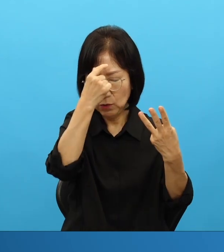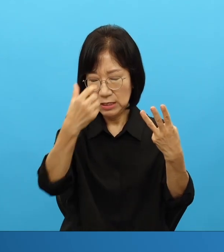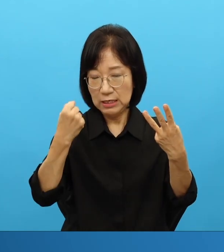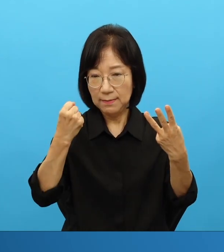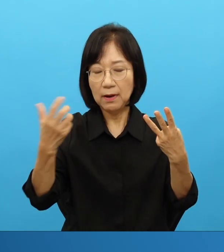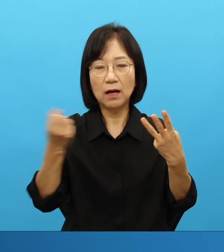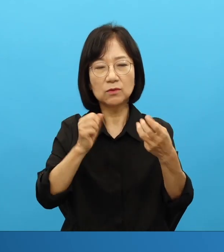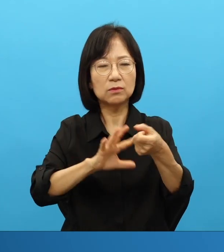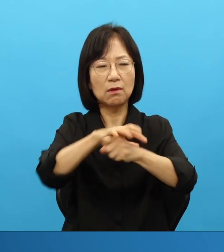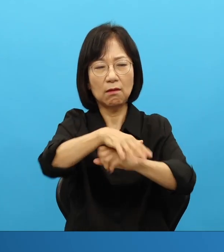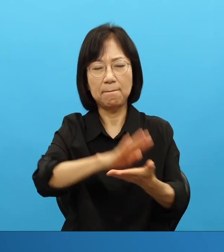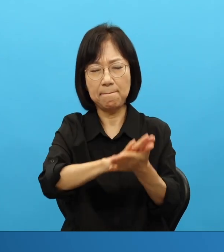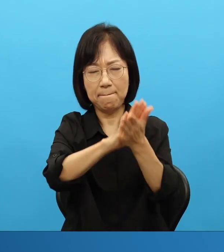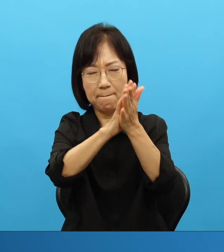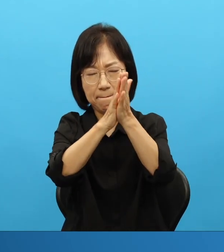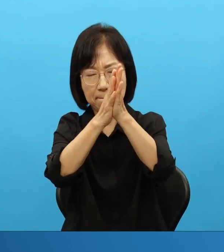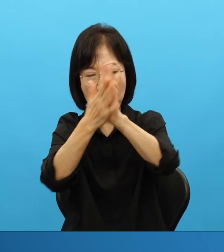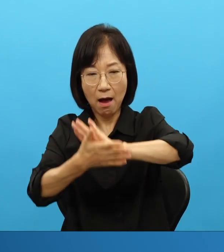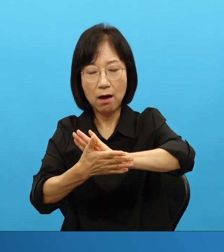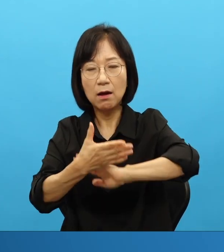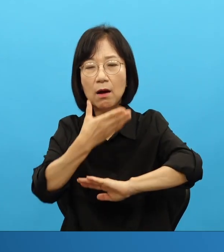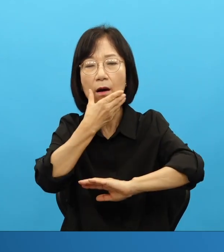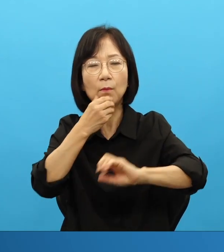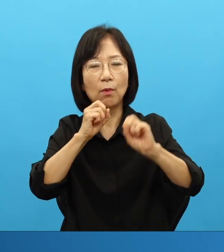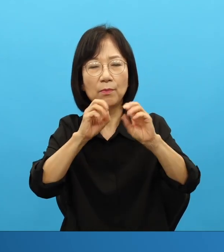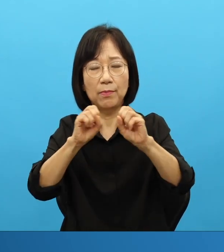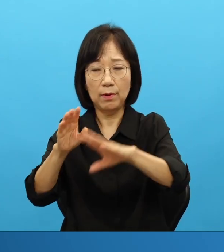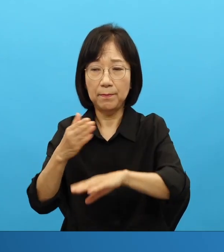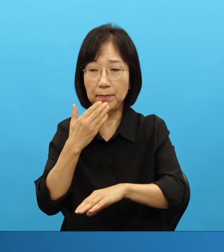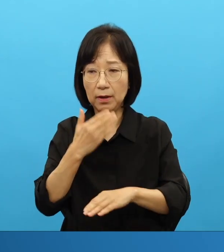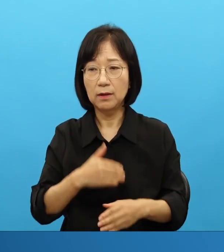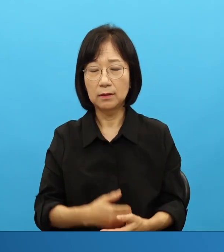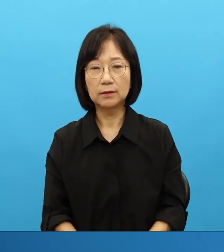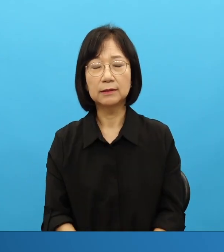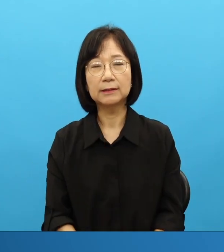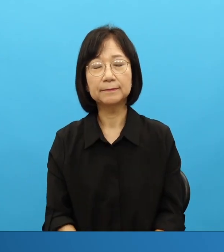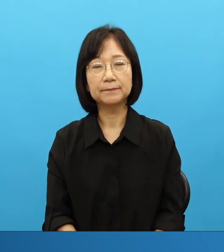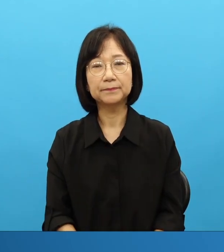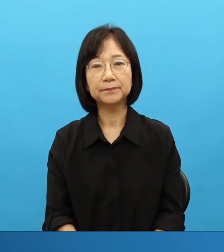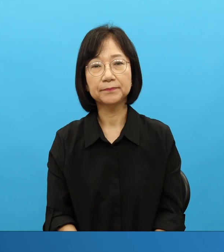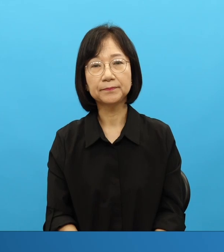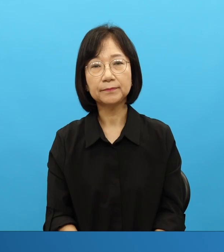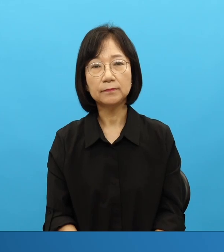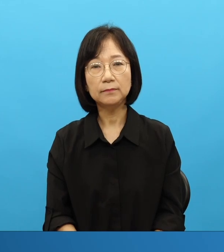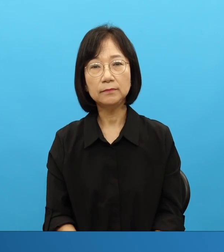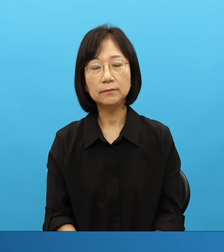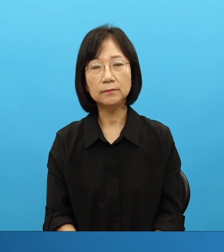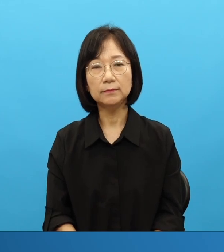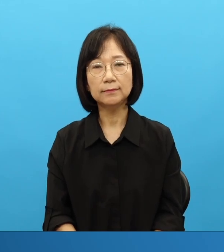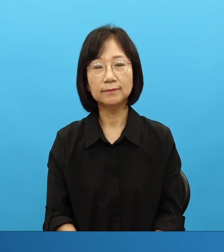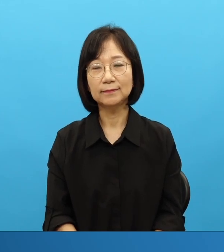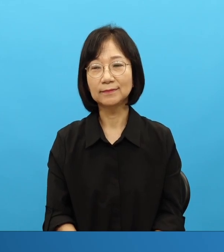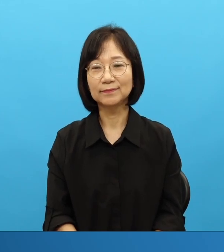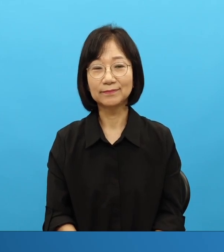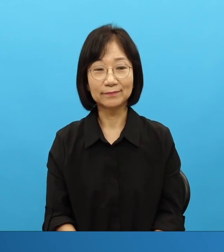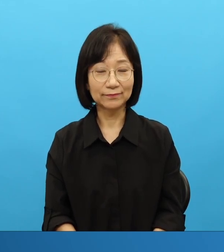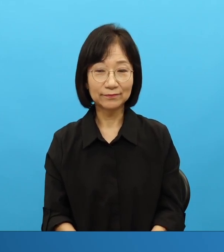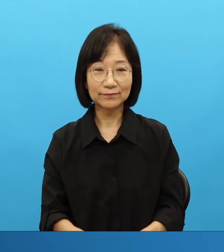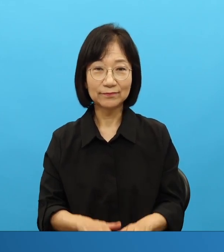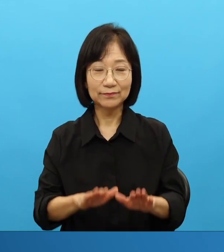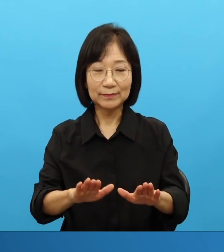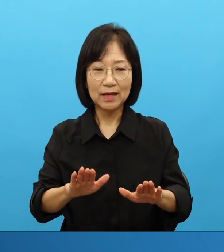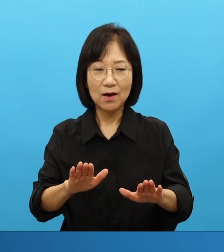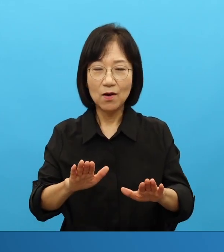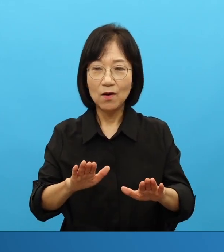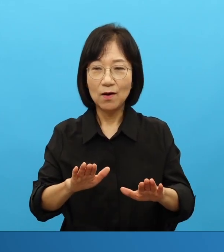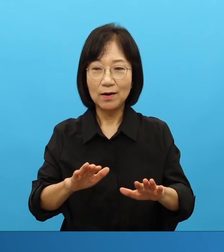up the amazing works of world evangelization. 이번에 해외에서 중요한